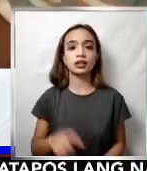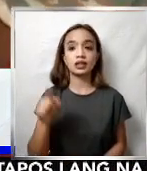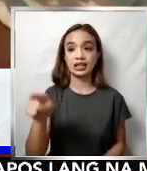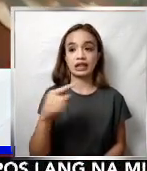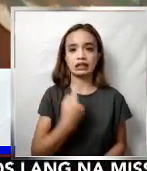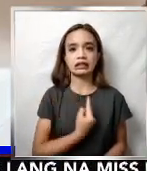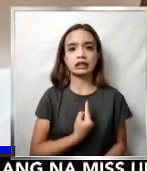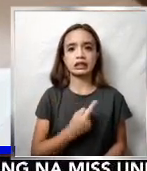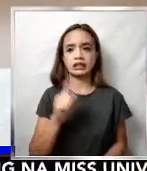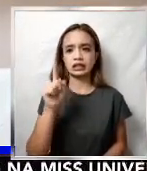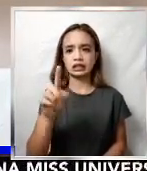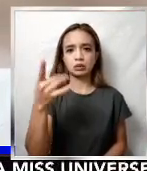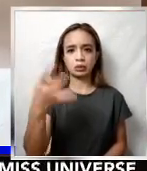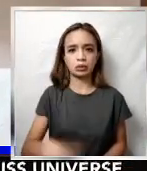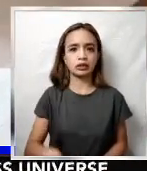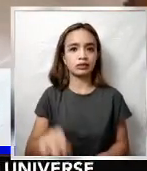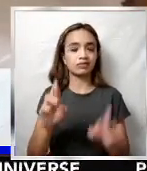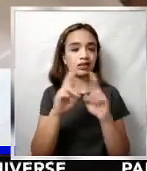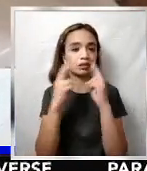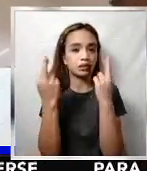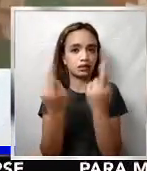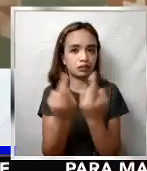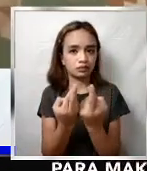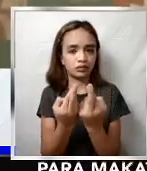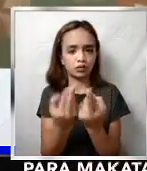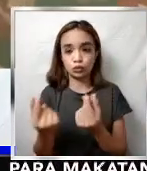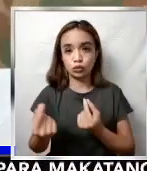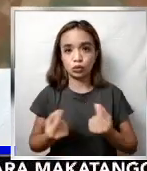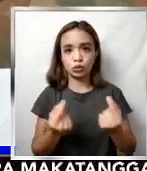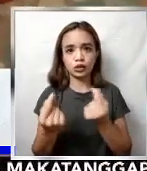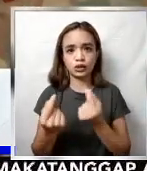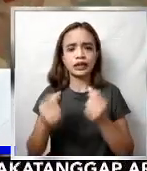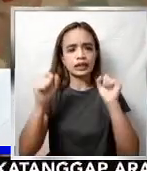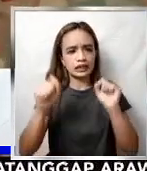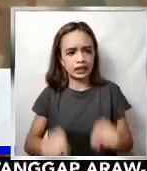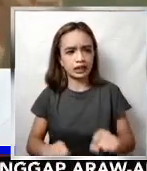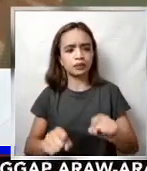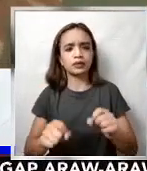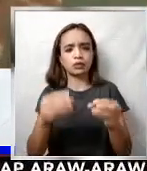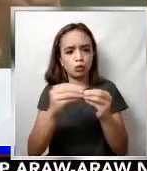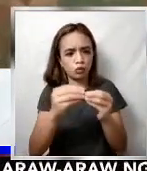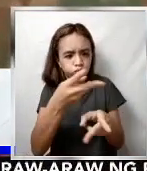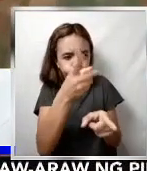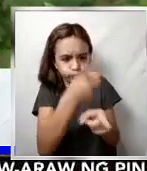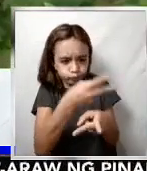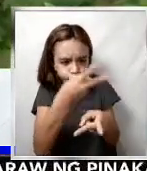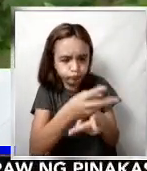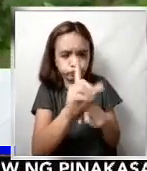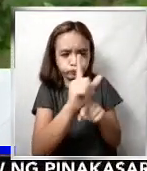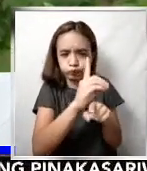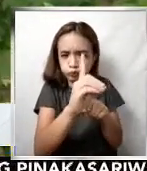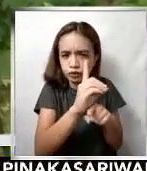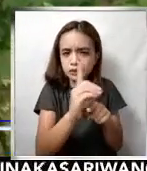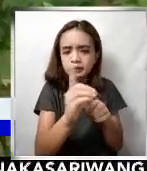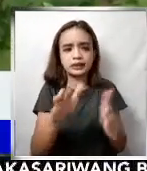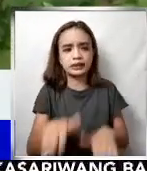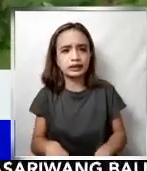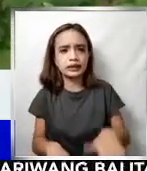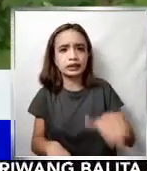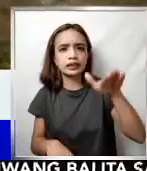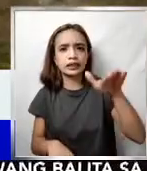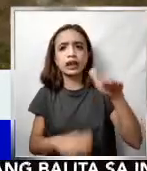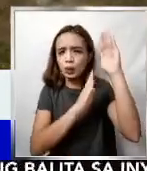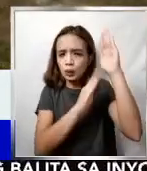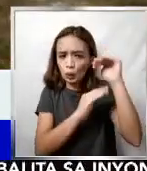ni Russell, gagawin niya ang lahat para mapalaki ng maayos ang bata. Makapagtapos siya ng pag-aaral kung